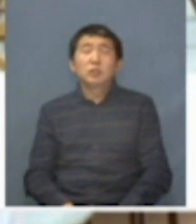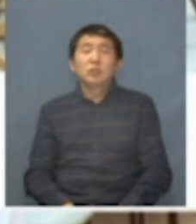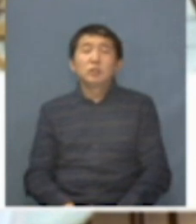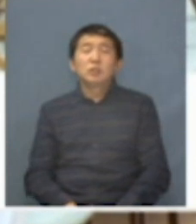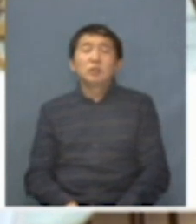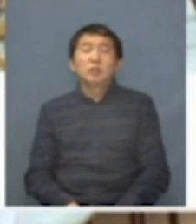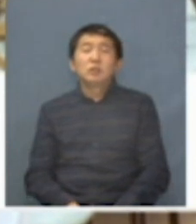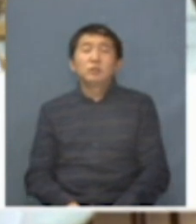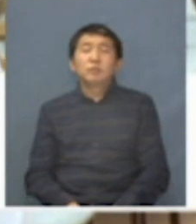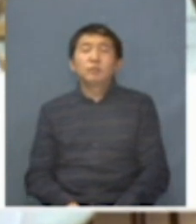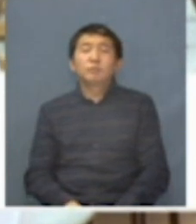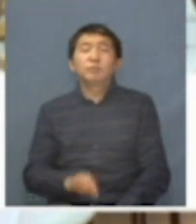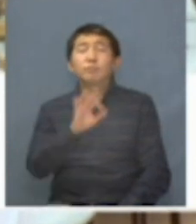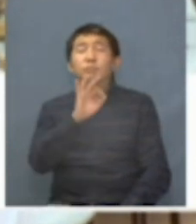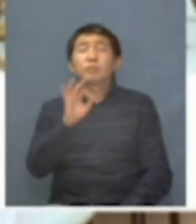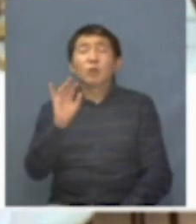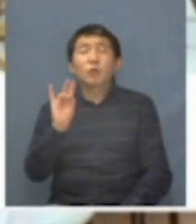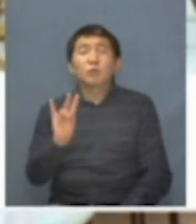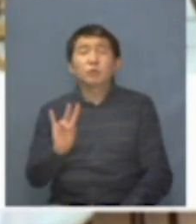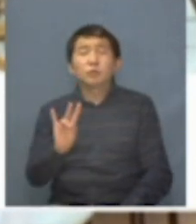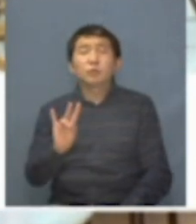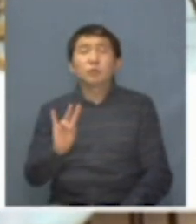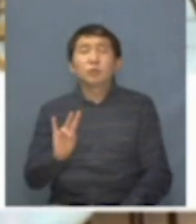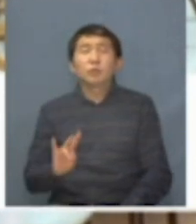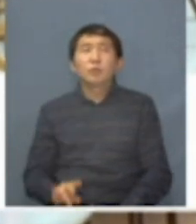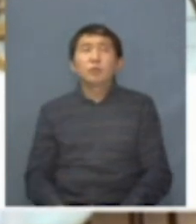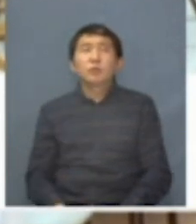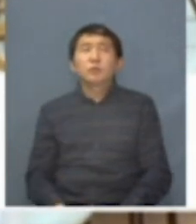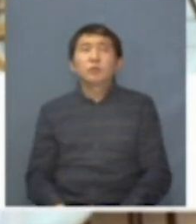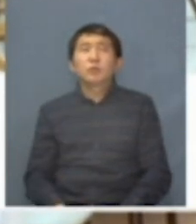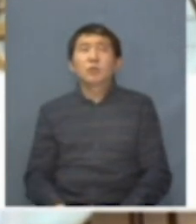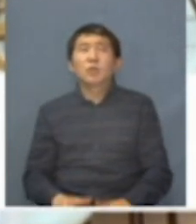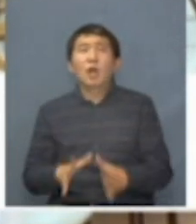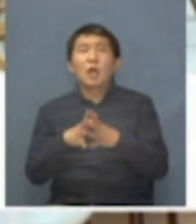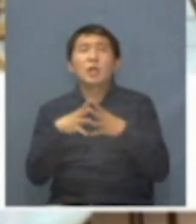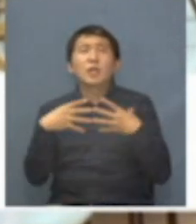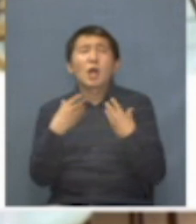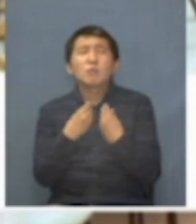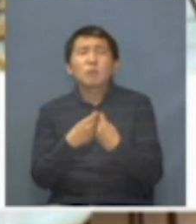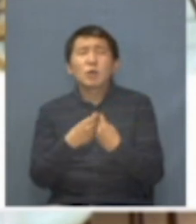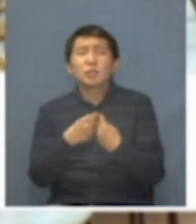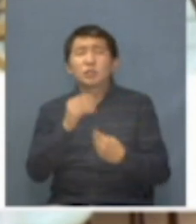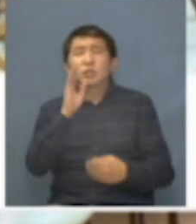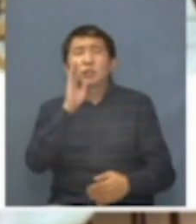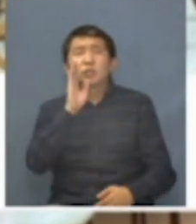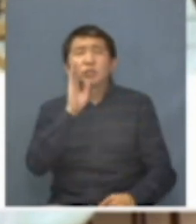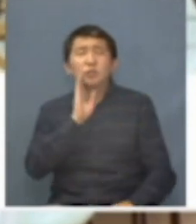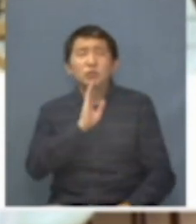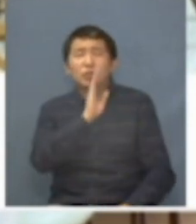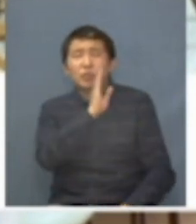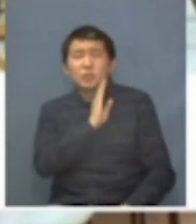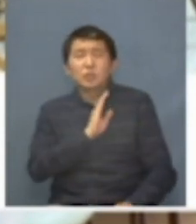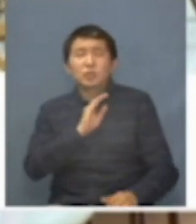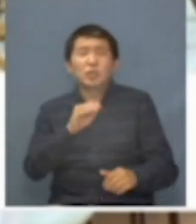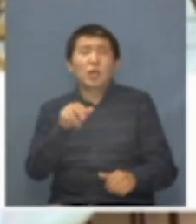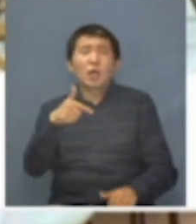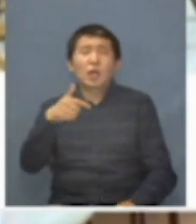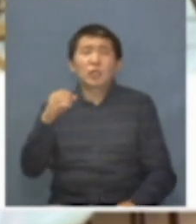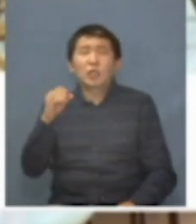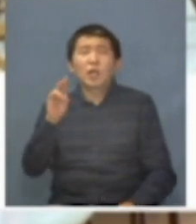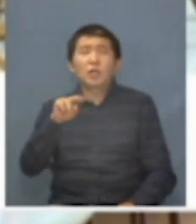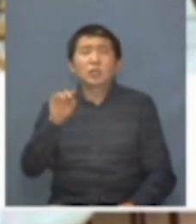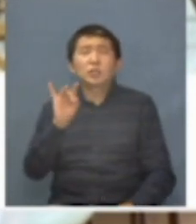Біріккен ұлттар ұйымының ұйымдастыруымен және отбасылық әйелдер гендерлік комиссиясының ұйымдастыруымен